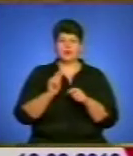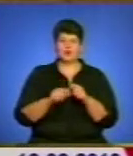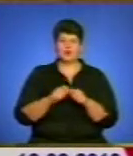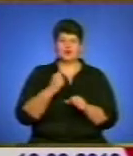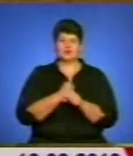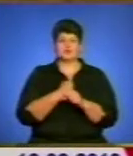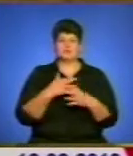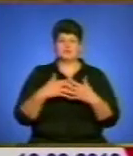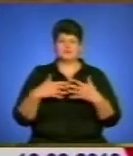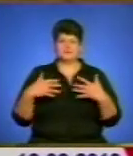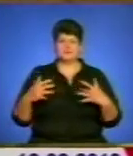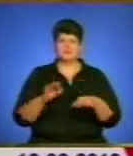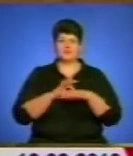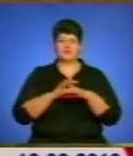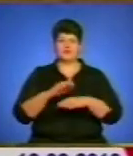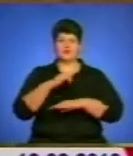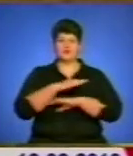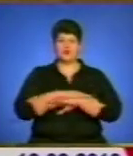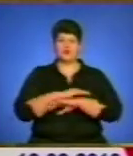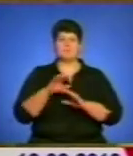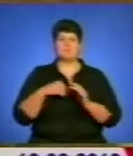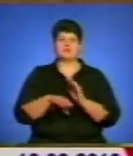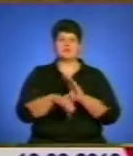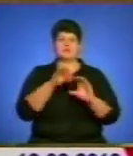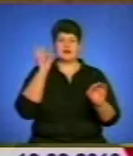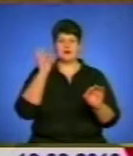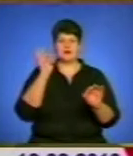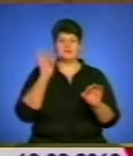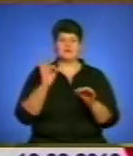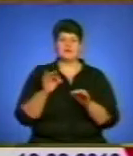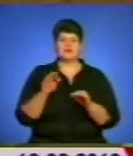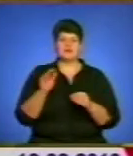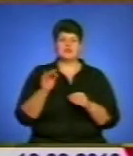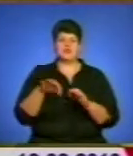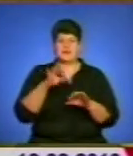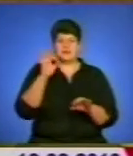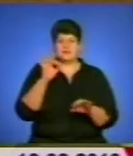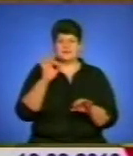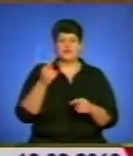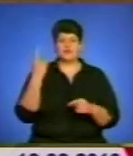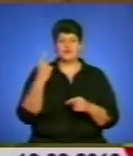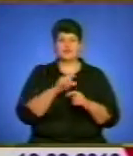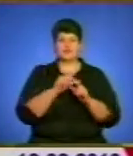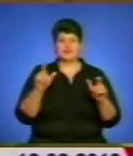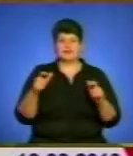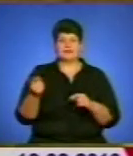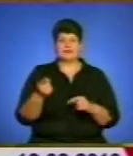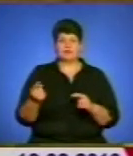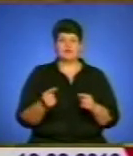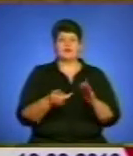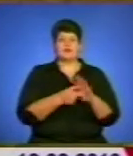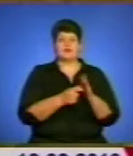самим вирішальним це було проведення уроку. Ми витягували жереб, жеребкуванням, і у одній з шкіл Тернополя в визначеному